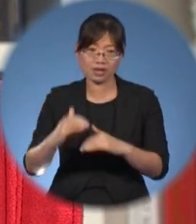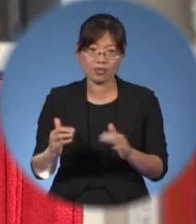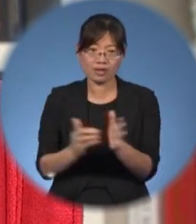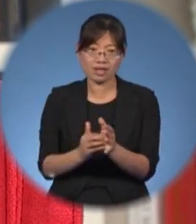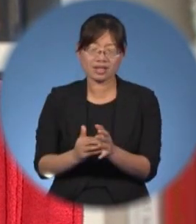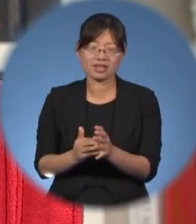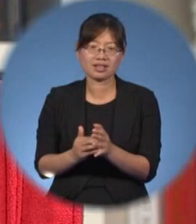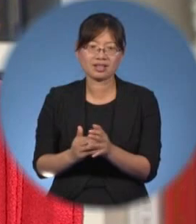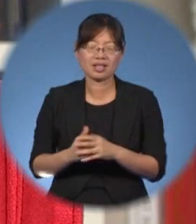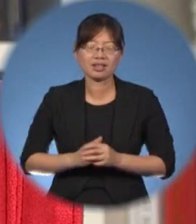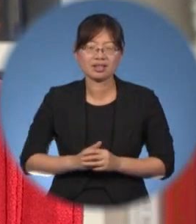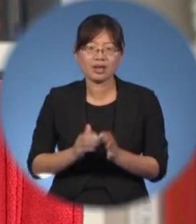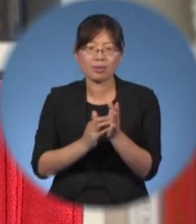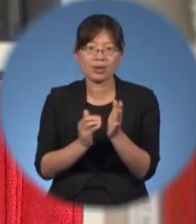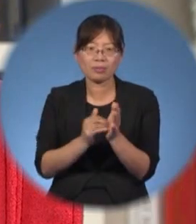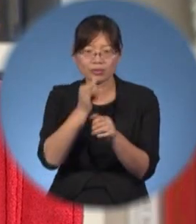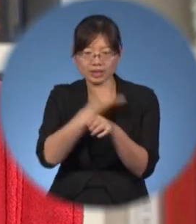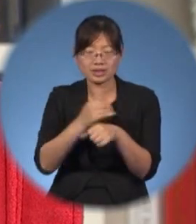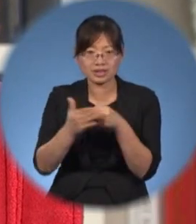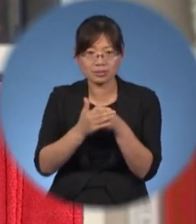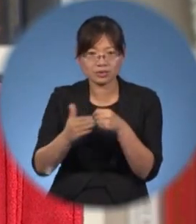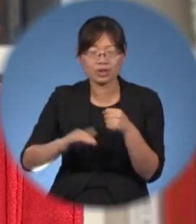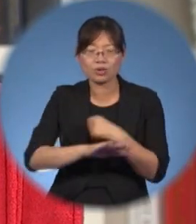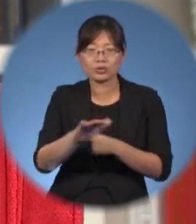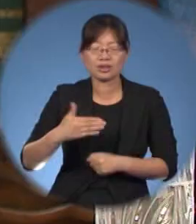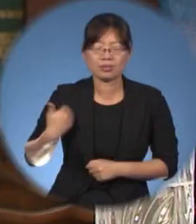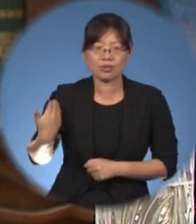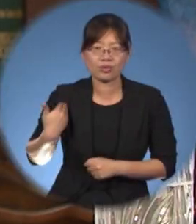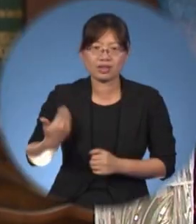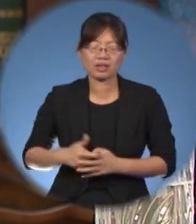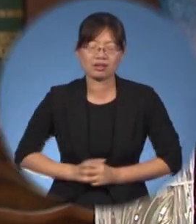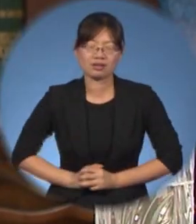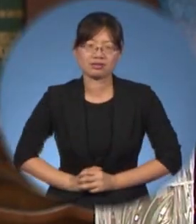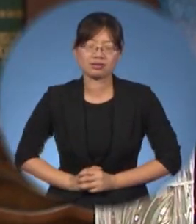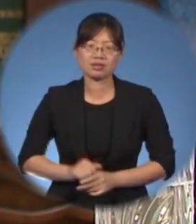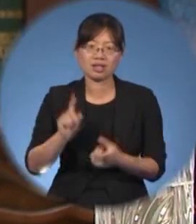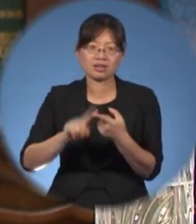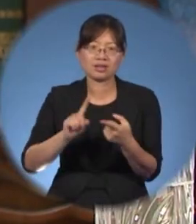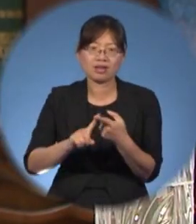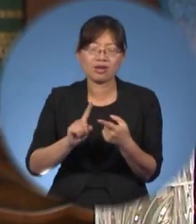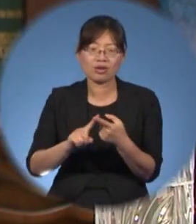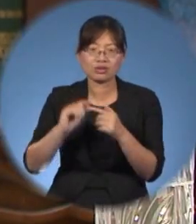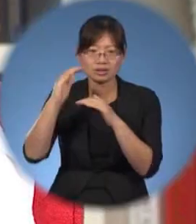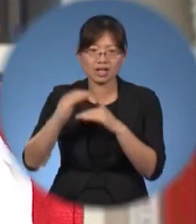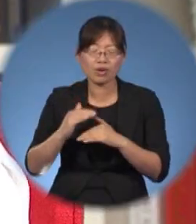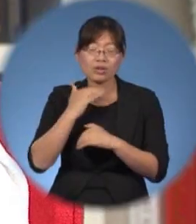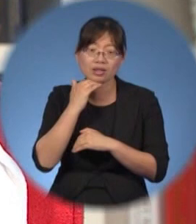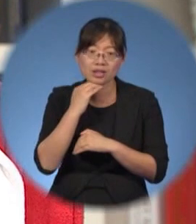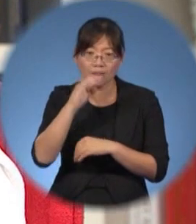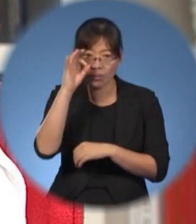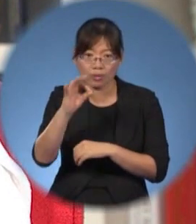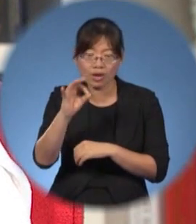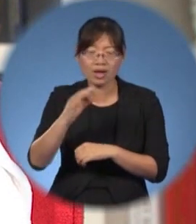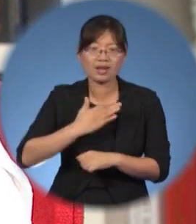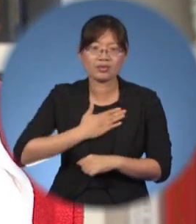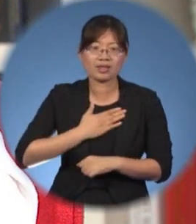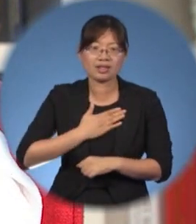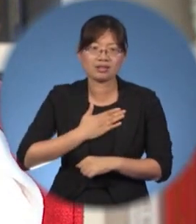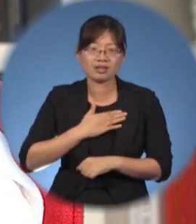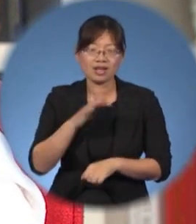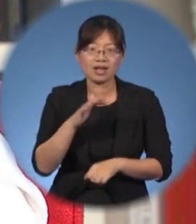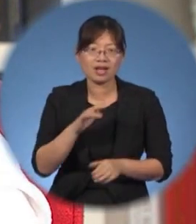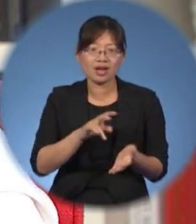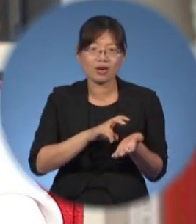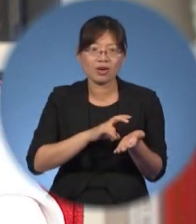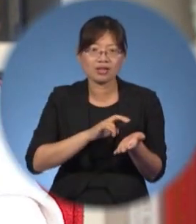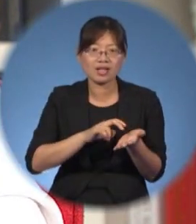네, 그걸 네. 암호로 해놨으니까 우린 모르죠. 예. 그거를 요놈을 가만히 생각하니까 내가 그걸 쳐놓고